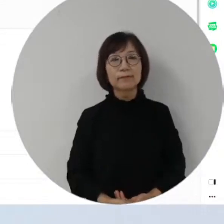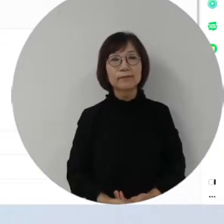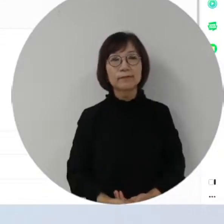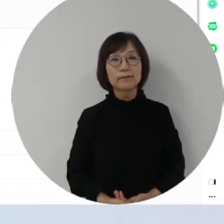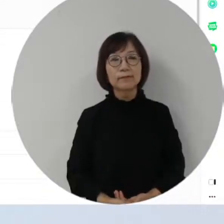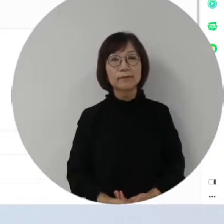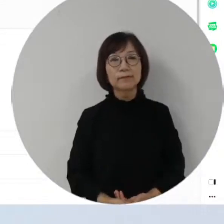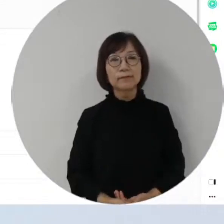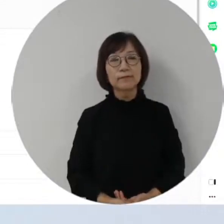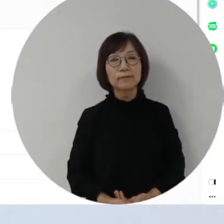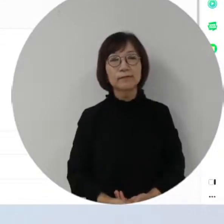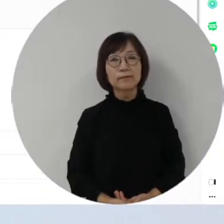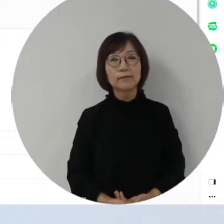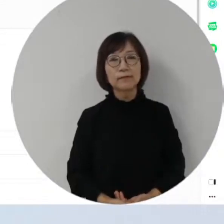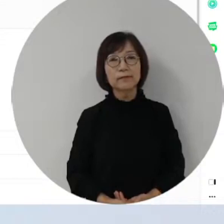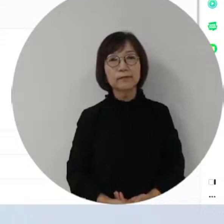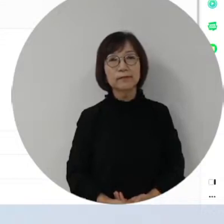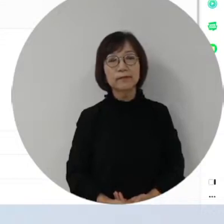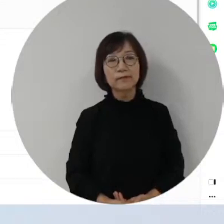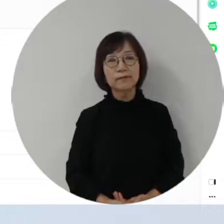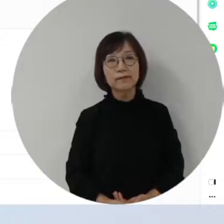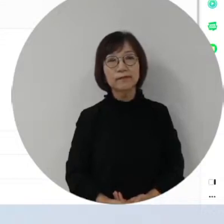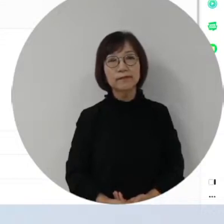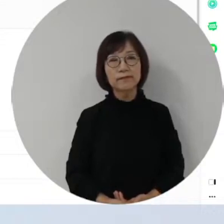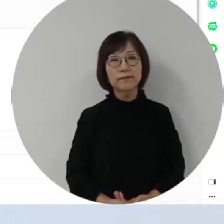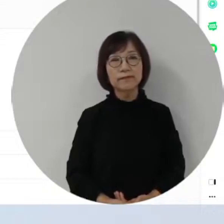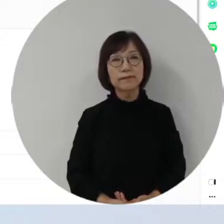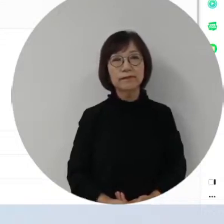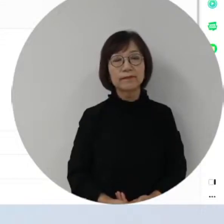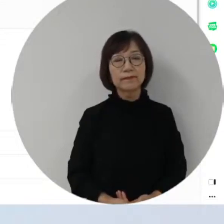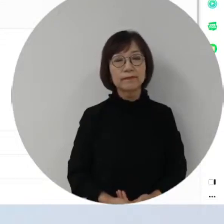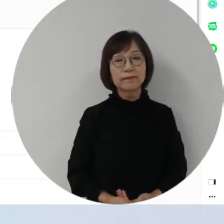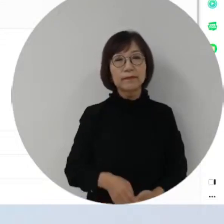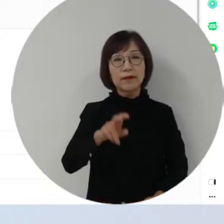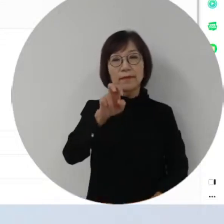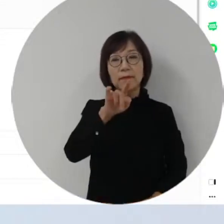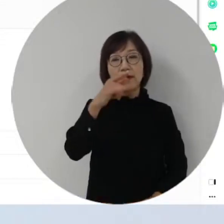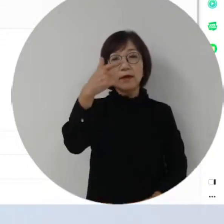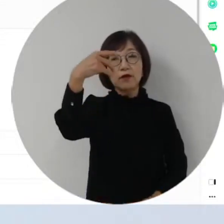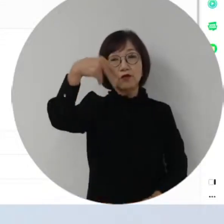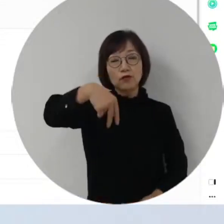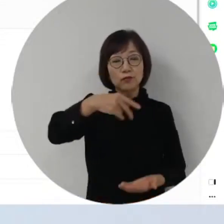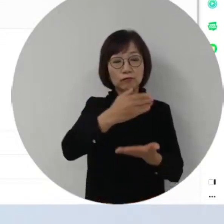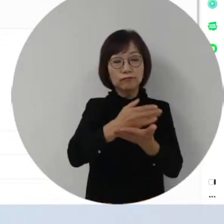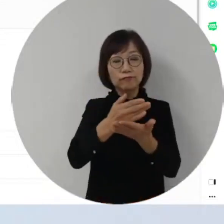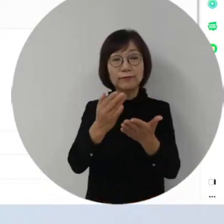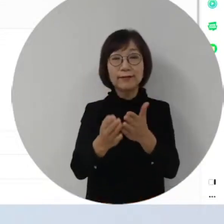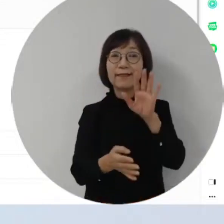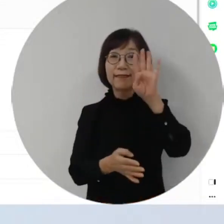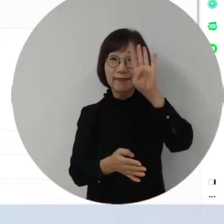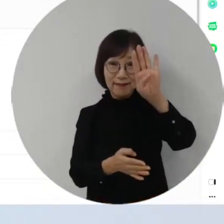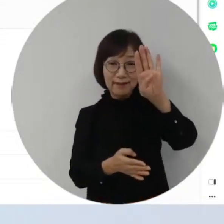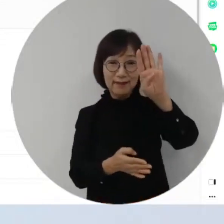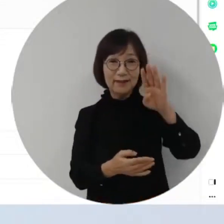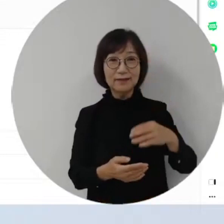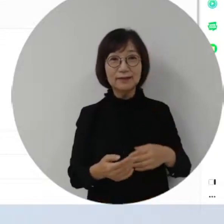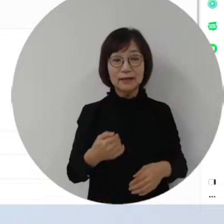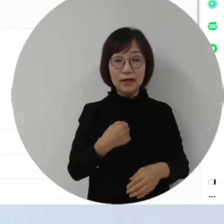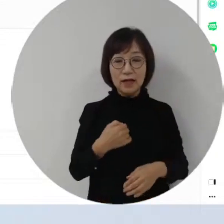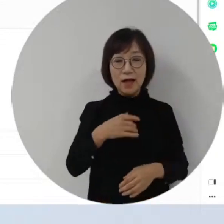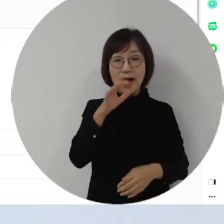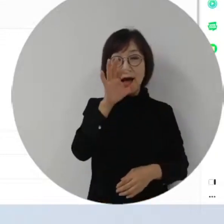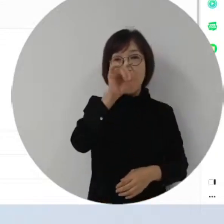북마크바를 어떻게 표시할지 이렇게 또 메뉴 구성이 4개나 나와 있어요. 저는 현재 아이콘과